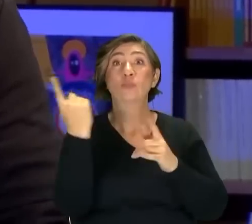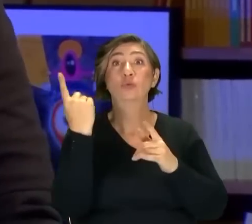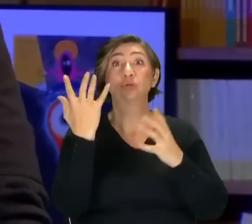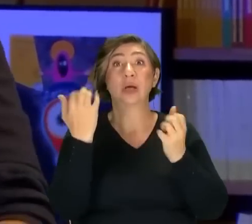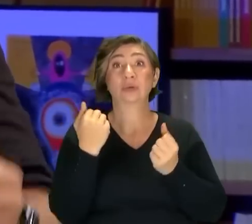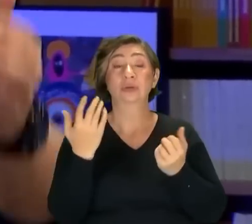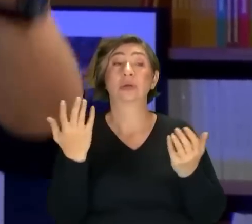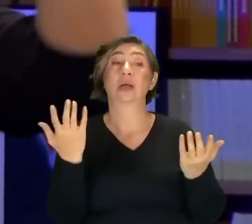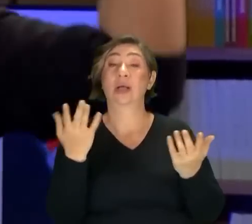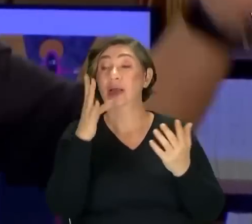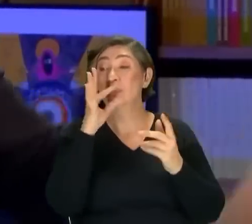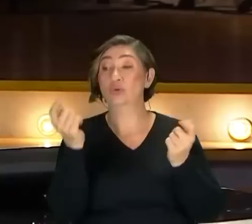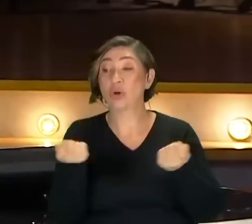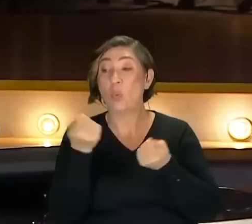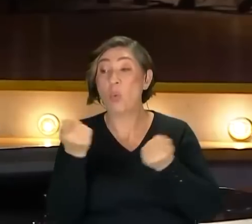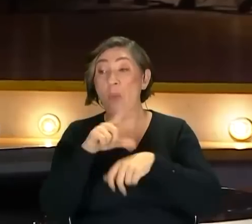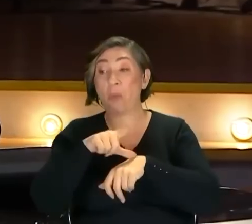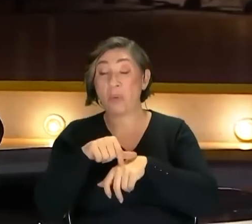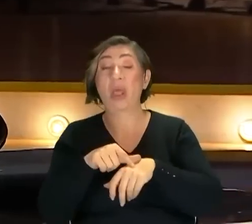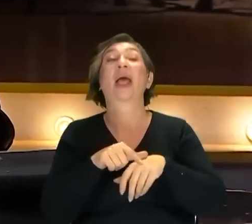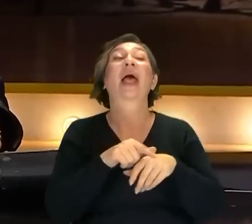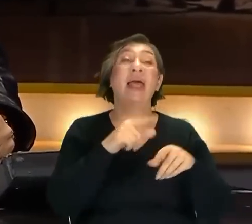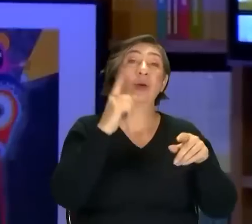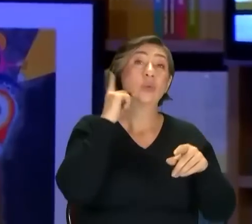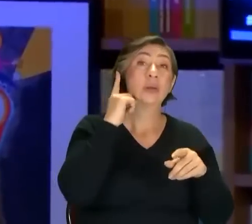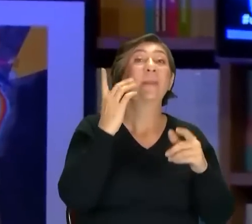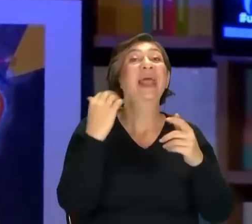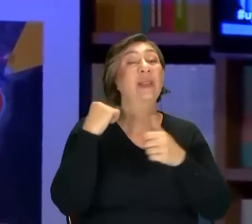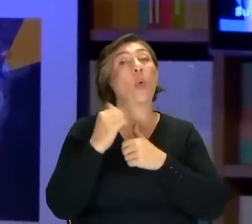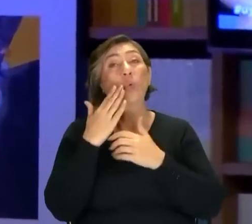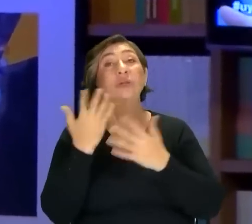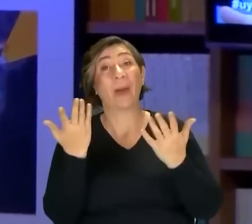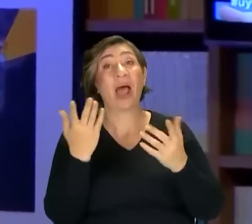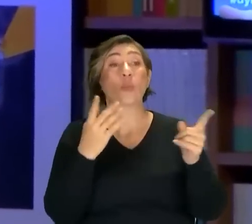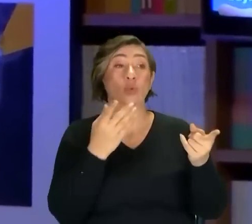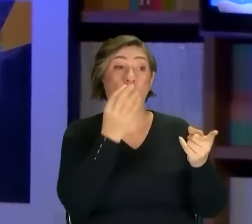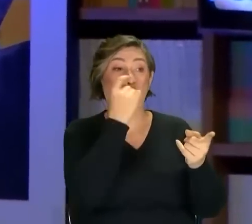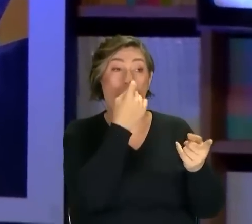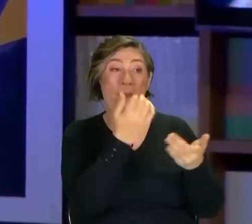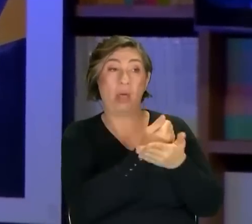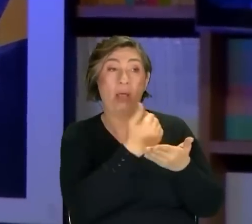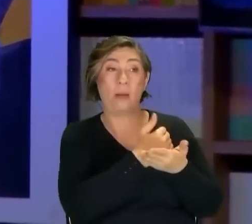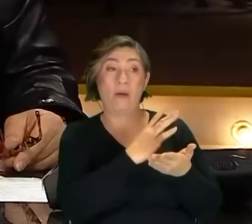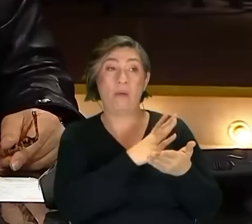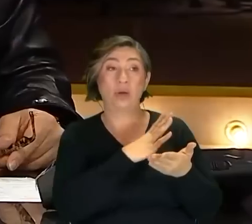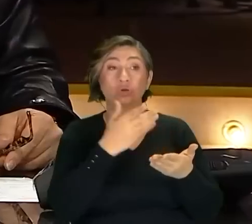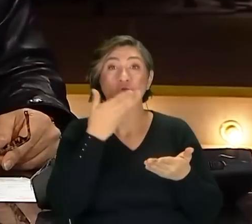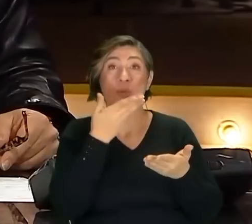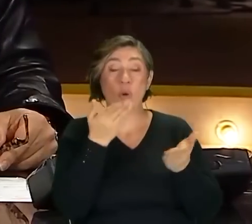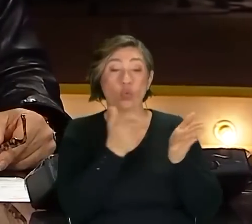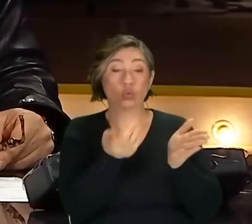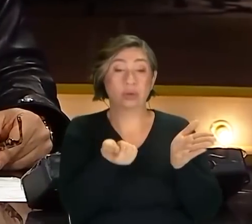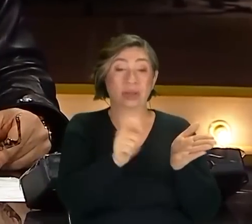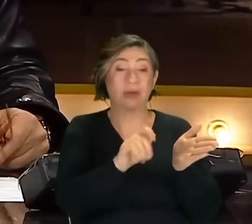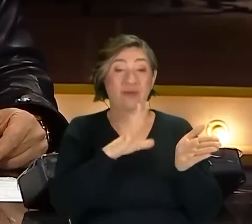almış. O da diyor ki kim uğraşacak şimdi gidip mühendis olmakla. Tabii ya. Yine oluruz belki okuruz falan ama baksana işin bu kadar kolayı varken yani çorbaya un katmak